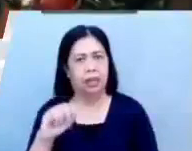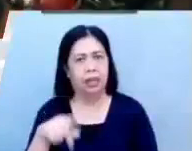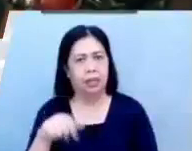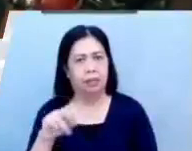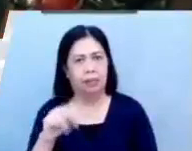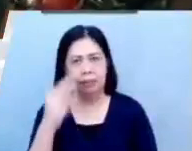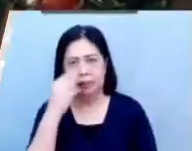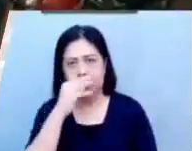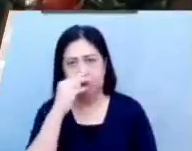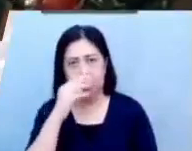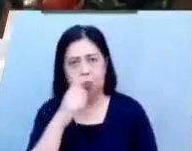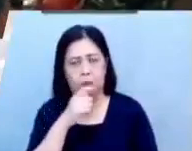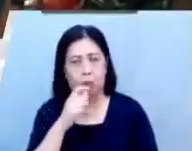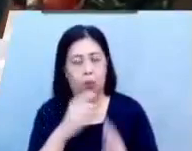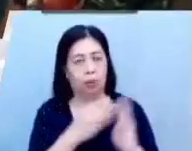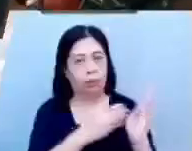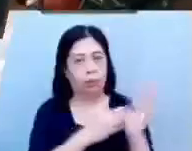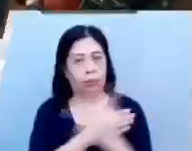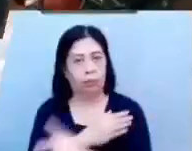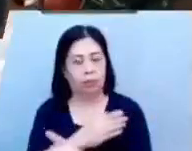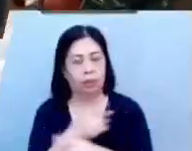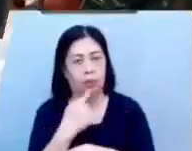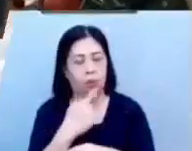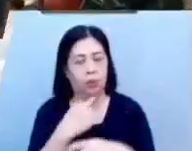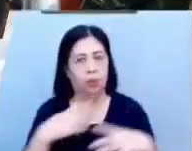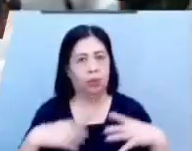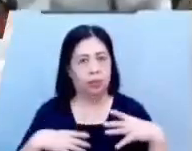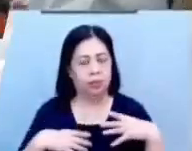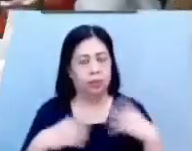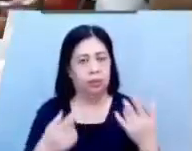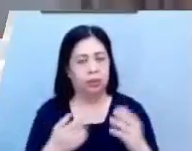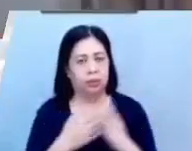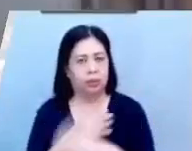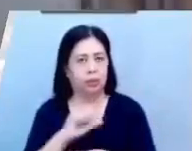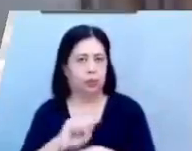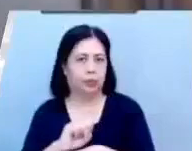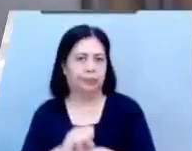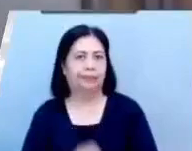sa magsisibalikang mga nagsipagbakasyon. Tony.